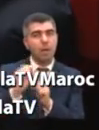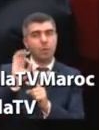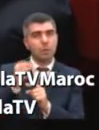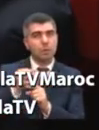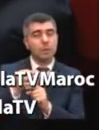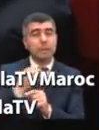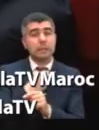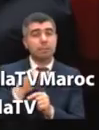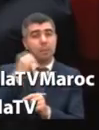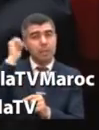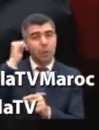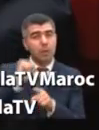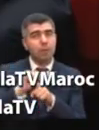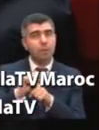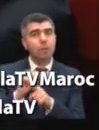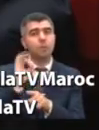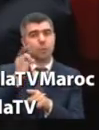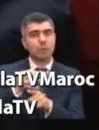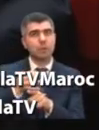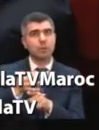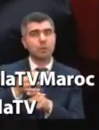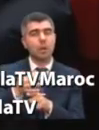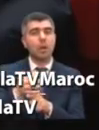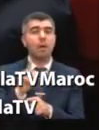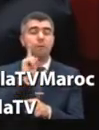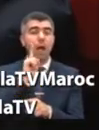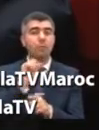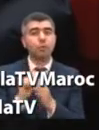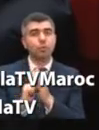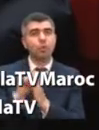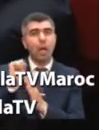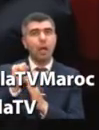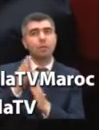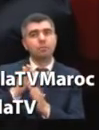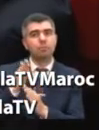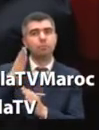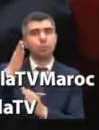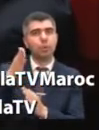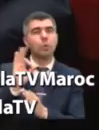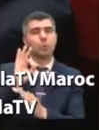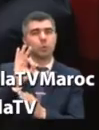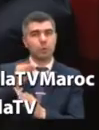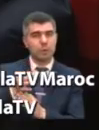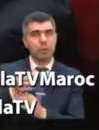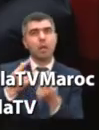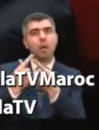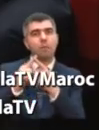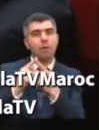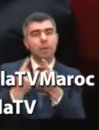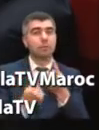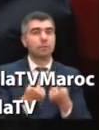ديال الغد غنعطيه يمشي. هاد السيدة نجحات في المباراة ديال التعليم العالي غتمشي، وغنحل لنا المشكل وحليناه